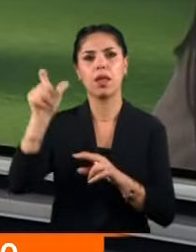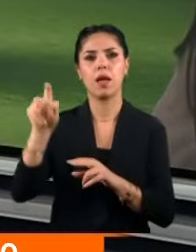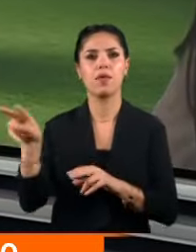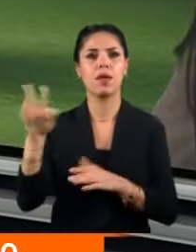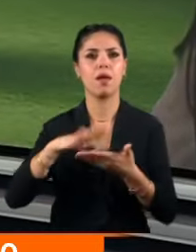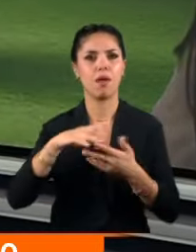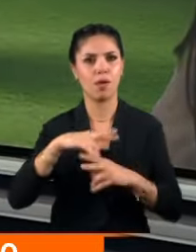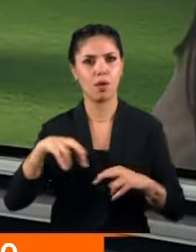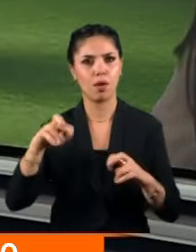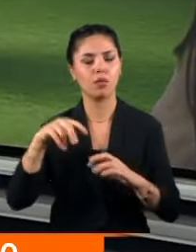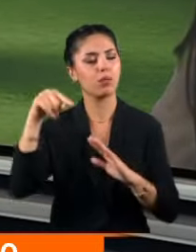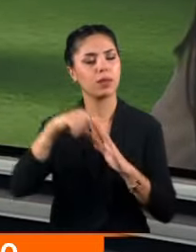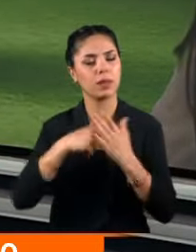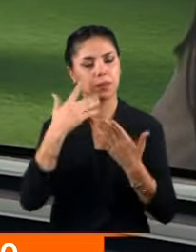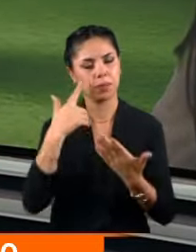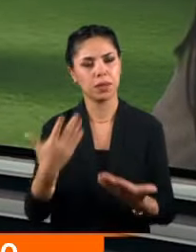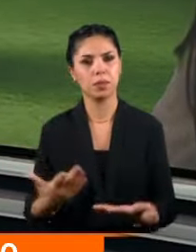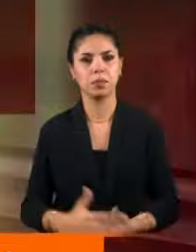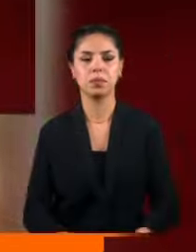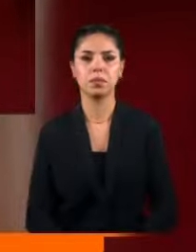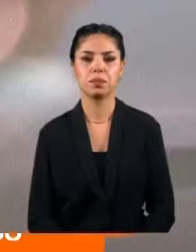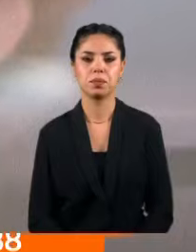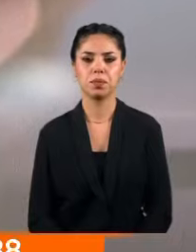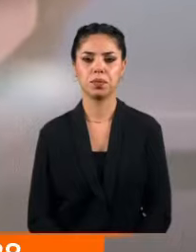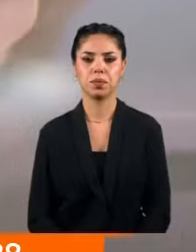araştırdı. Arkadaşlarımızın notlarını izliyoruz.